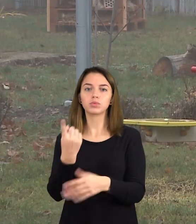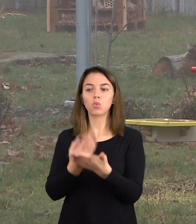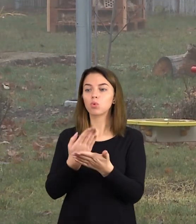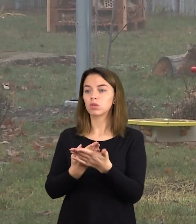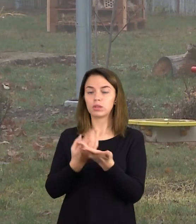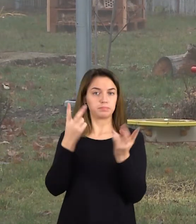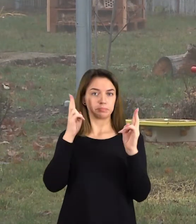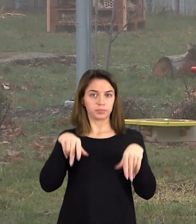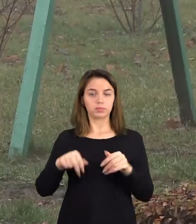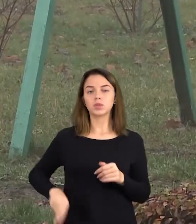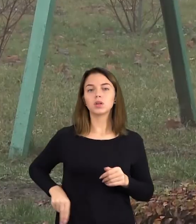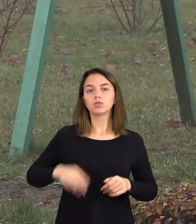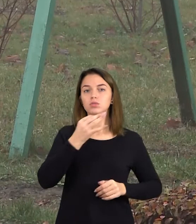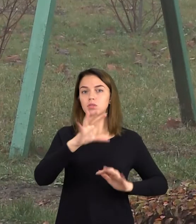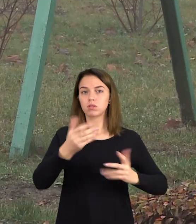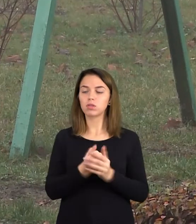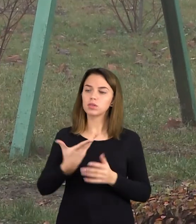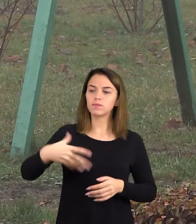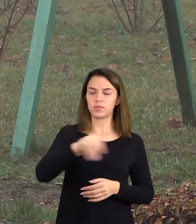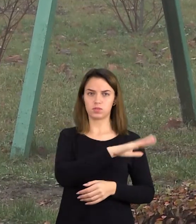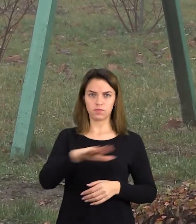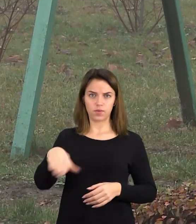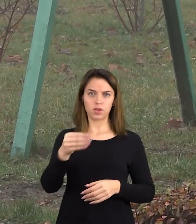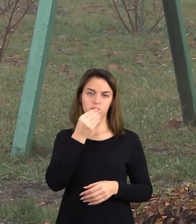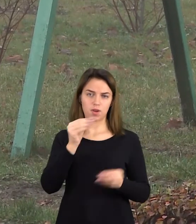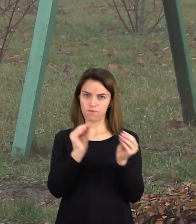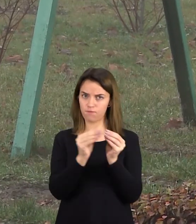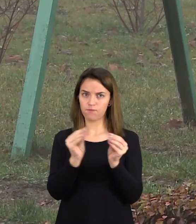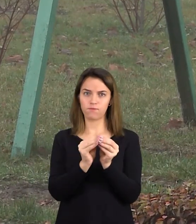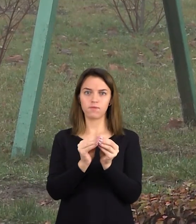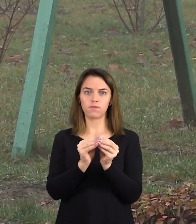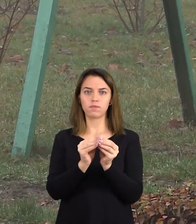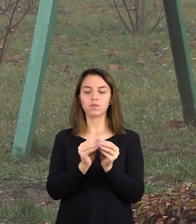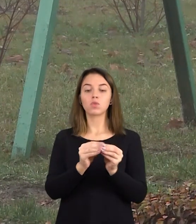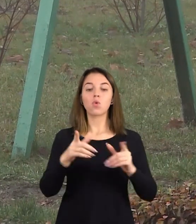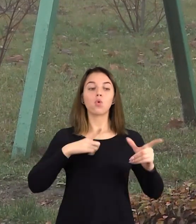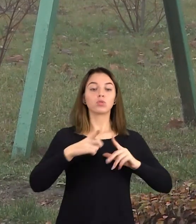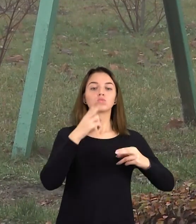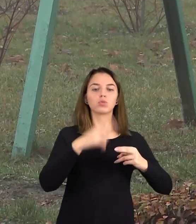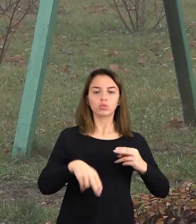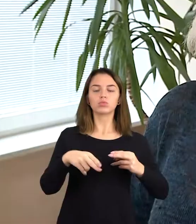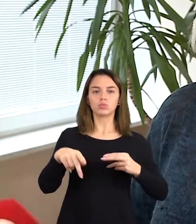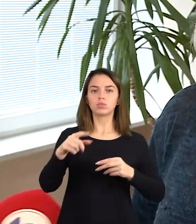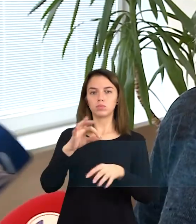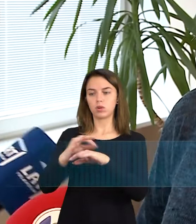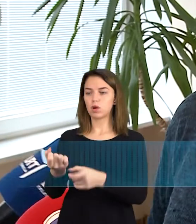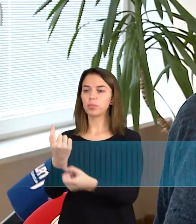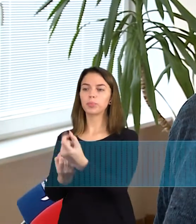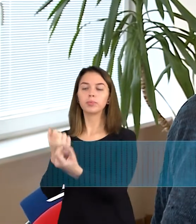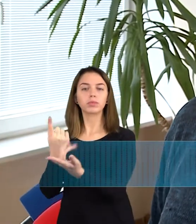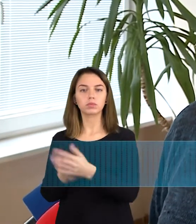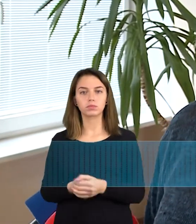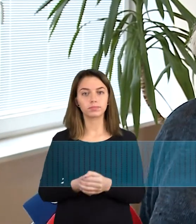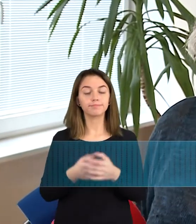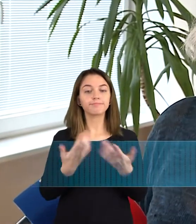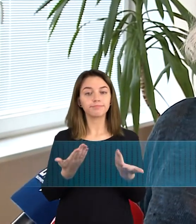jų auklėtiniai. Direktorės sako, kad visi vaikai valgo vienodą maistą, o be to daugelis susirgo po atostogų. Žinokit, va taip ir yra,